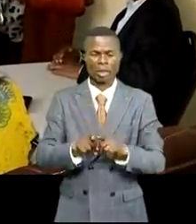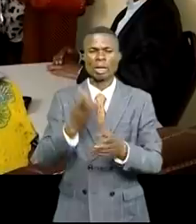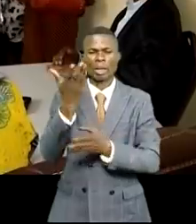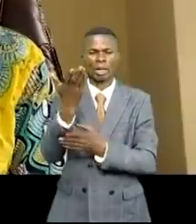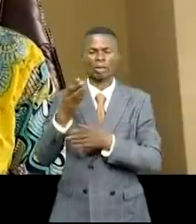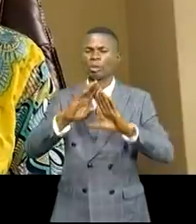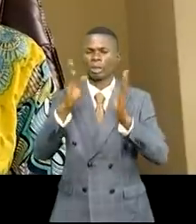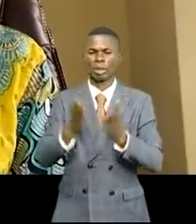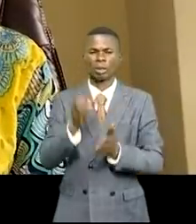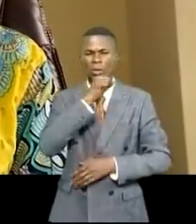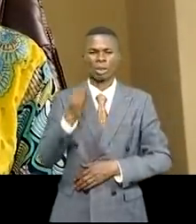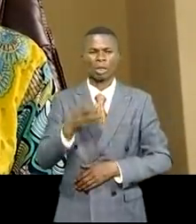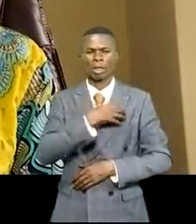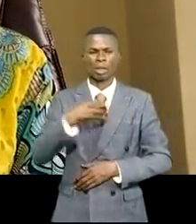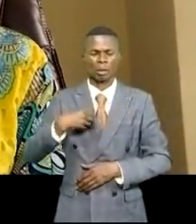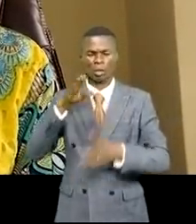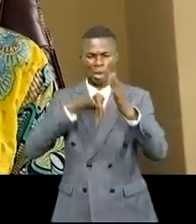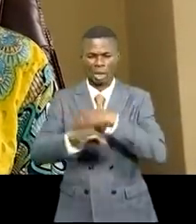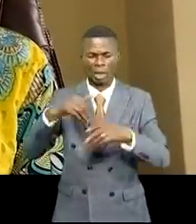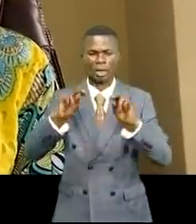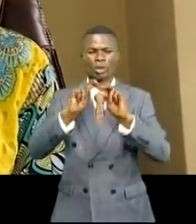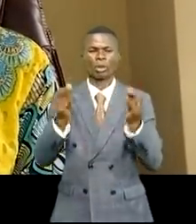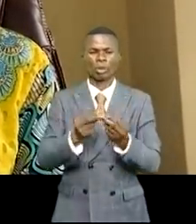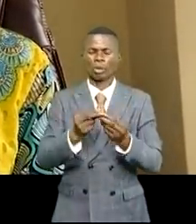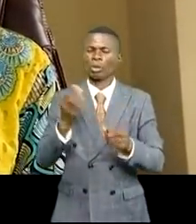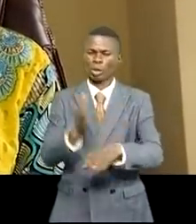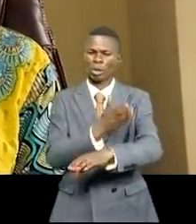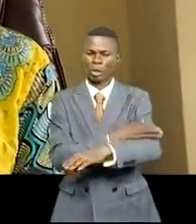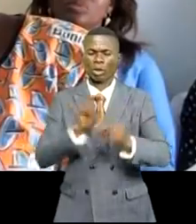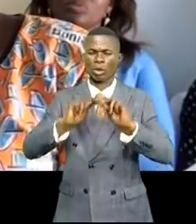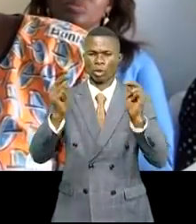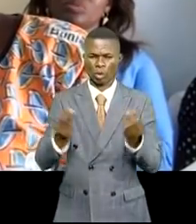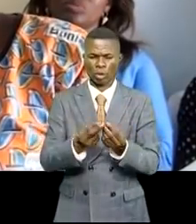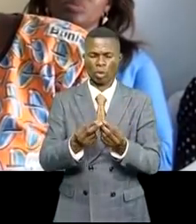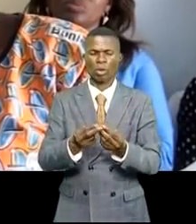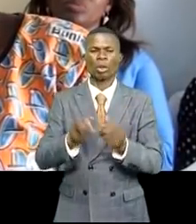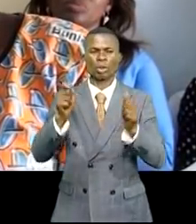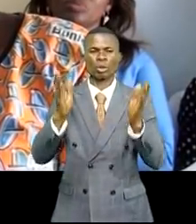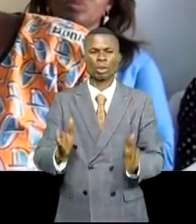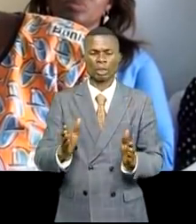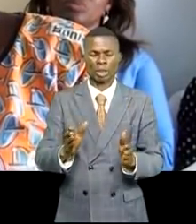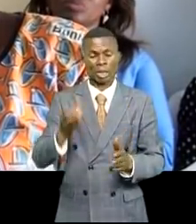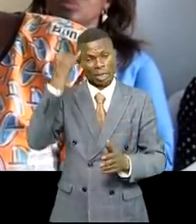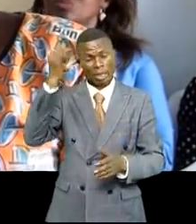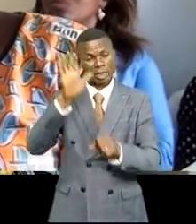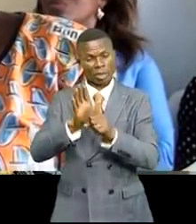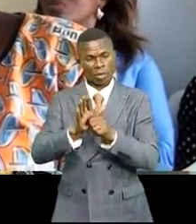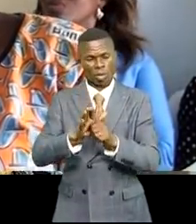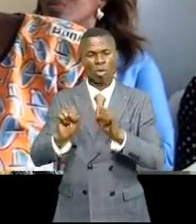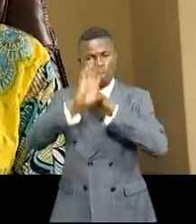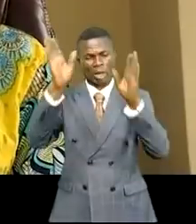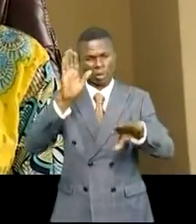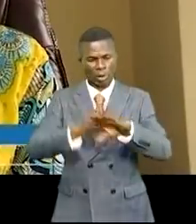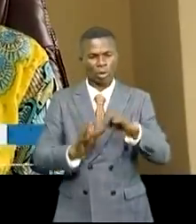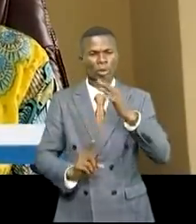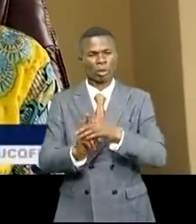appel aux anciennes membres à réintégrer le groupe pour la bonne marche et le rayonnement de l'UCOFEM, car du choc d'idées jaillit la lumière. Et comme je vous avais